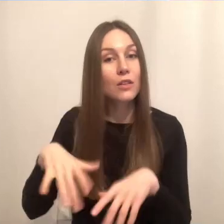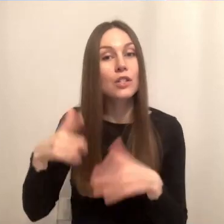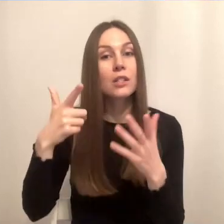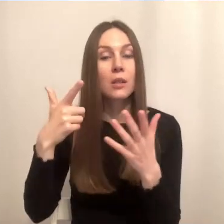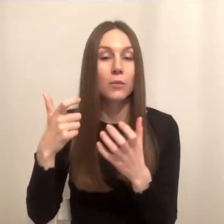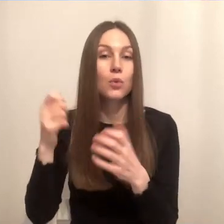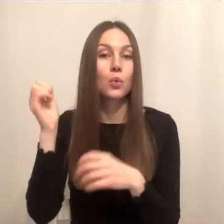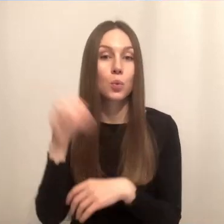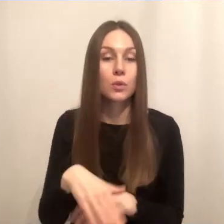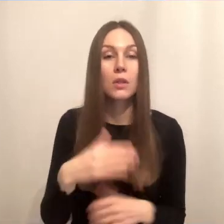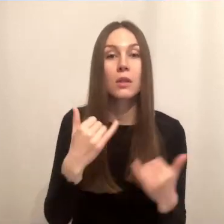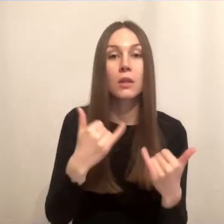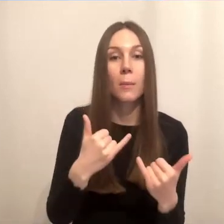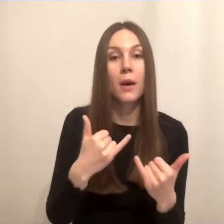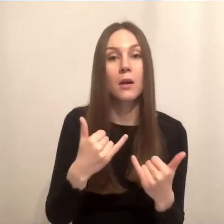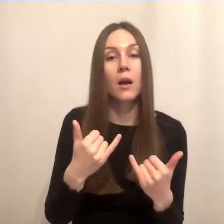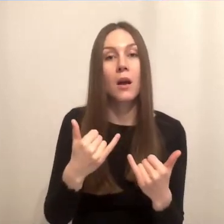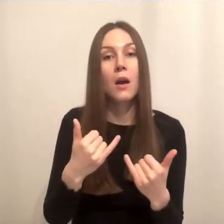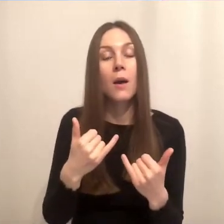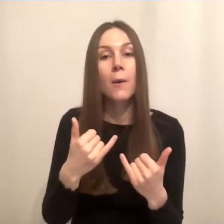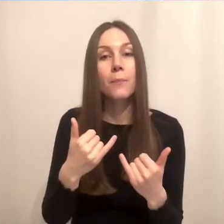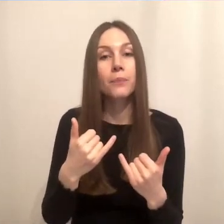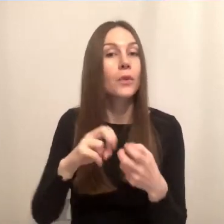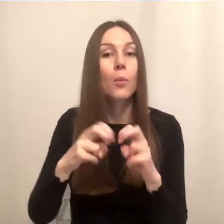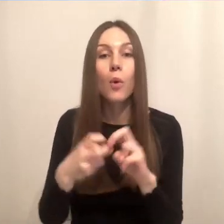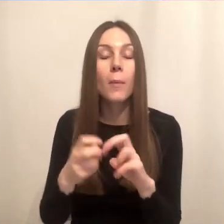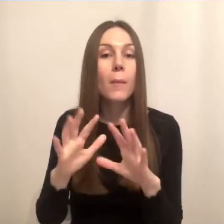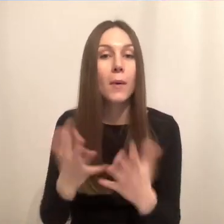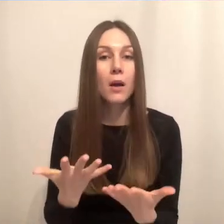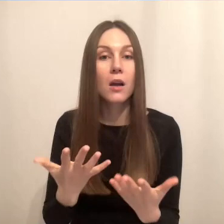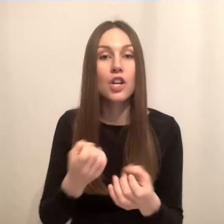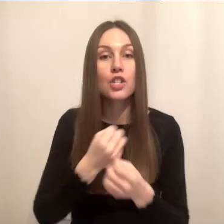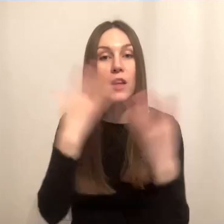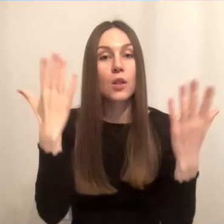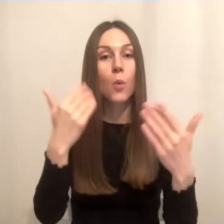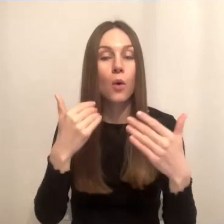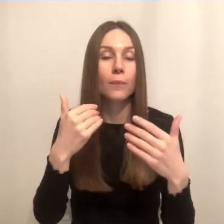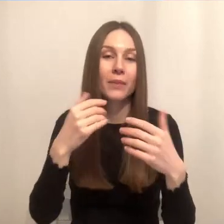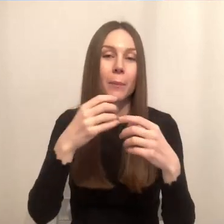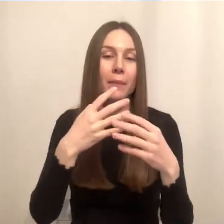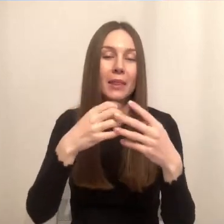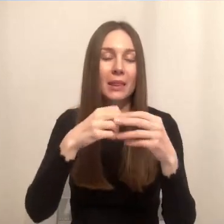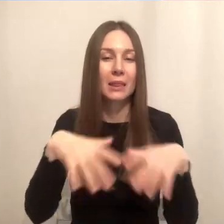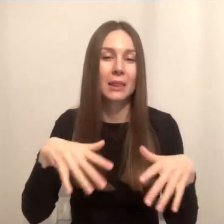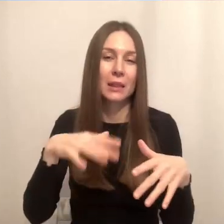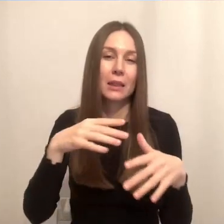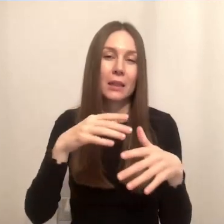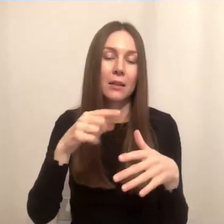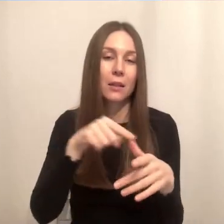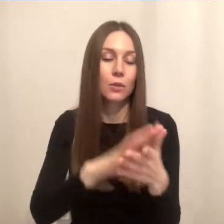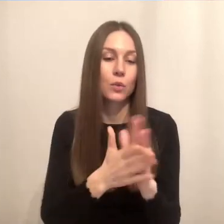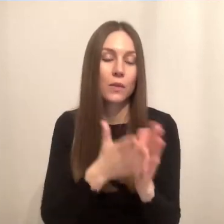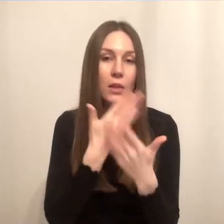dabar 240 tūkstančių. Kame yra problema? Problema yra nesutvarkyta švietimo tinklas. Galbūt, kaip jūs sakote,